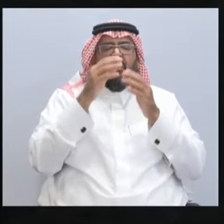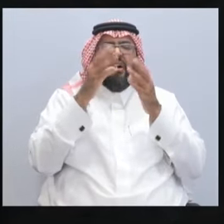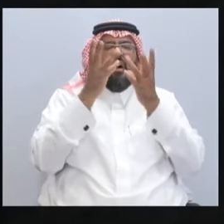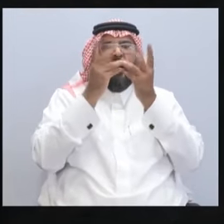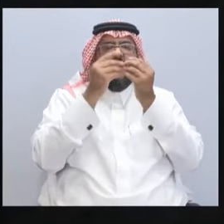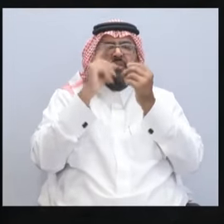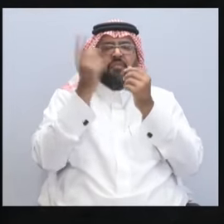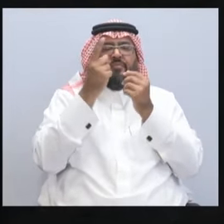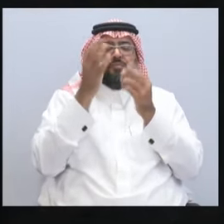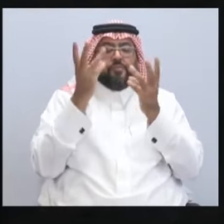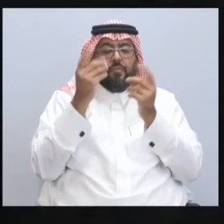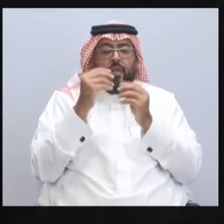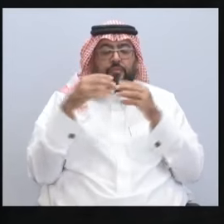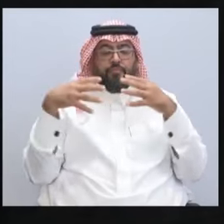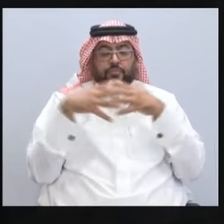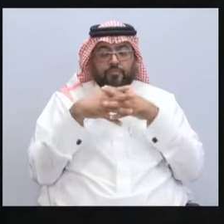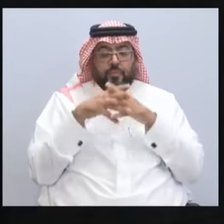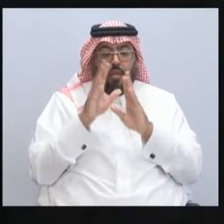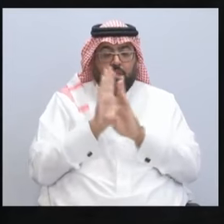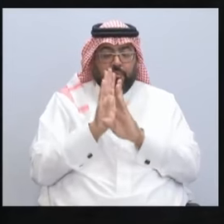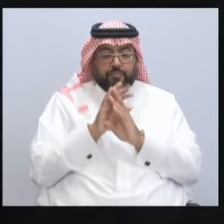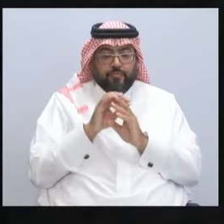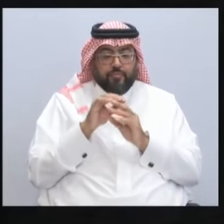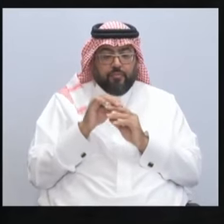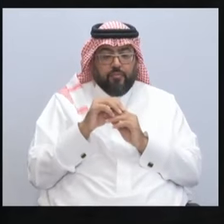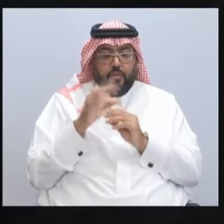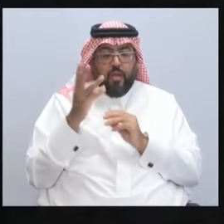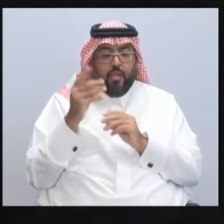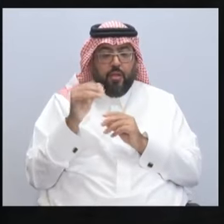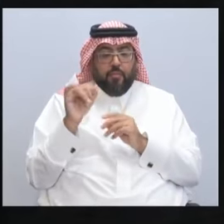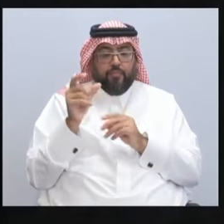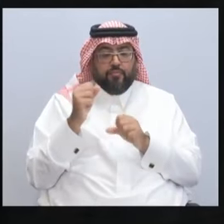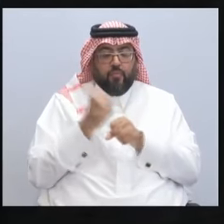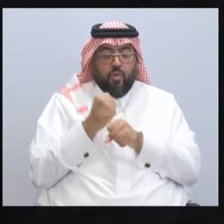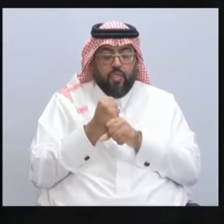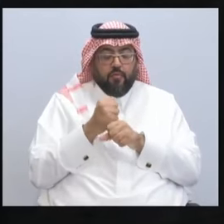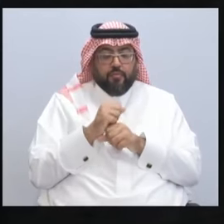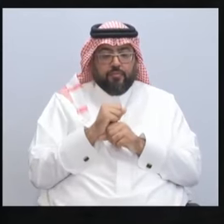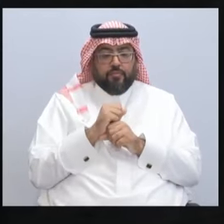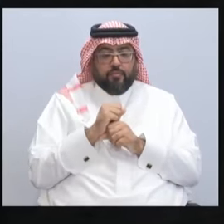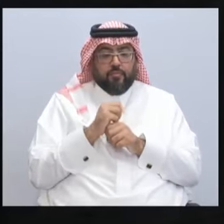وعدد ويعاونه امناء مساعد وعدد من